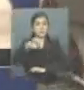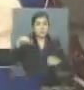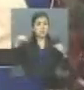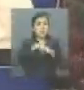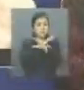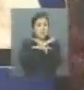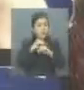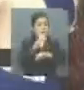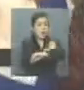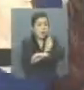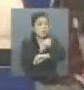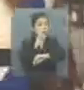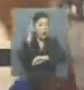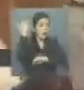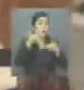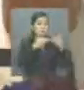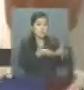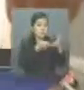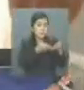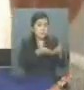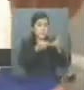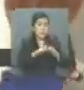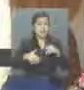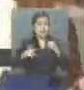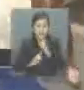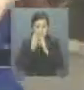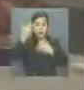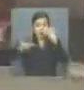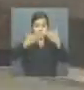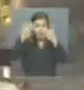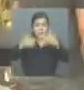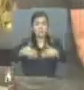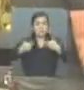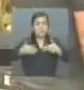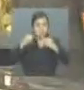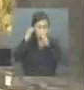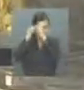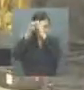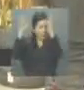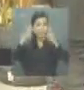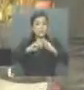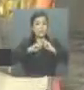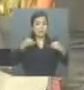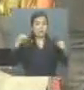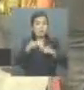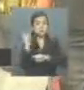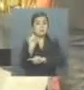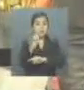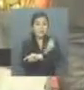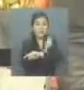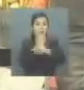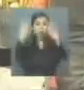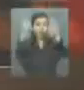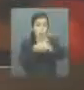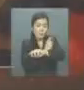รือเป็นพาหนะสัญจรกิจกรรมแรกที่ผู้เข้าร่วมสวนสนุกแห่งจินตนาการตอนงานบุญอยุธยาต้องจินตนาการ